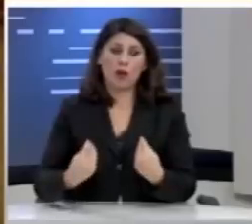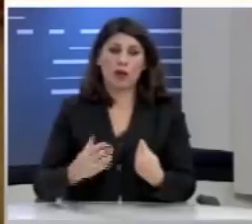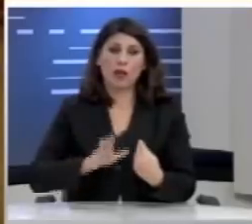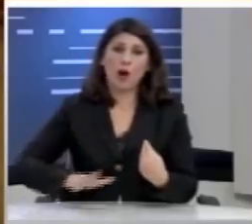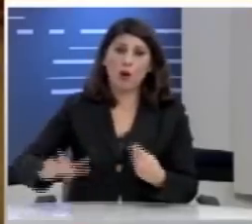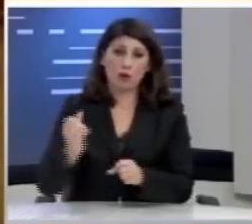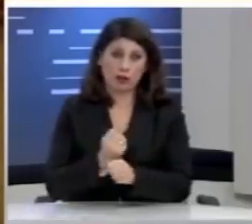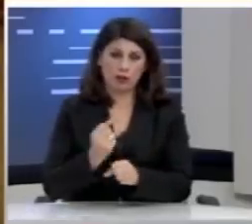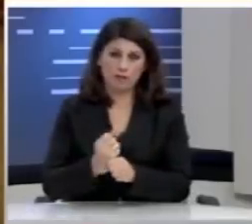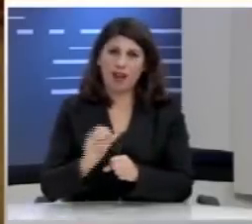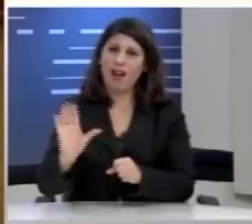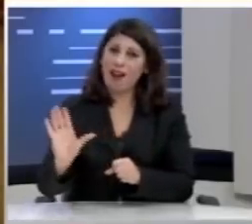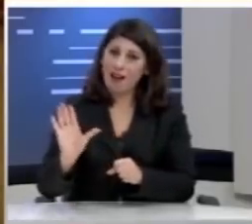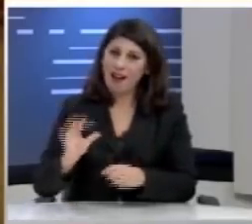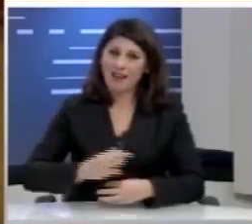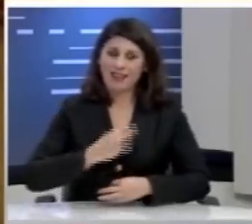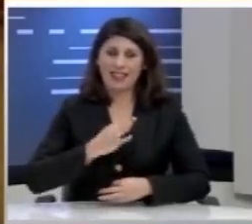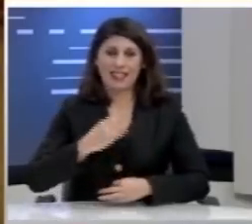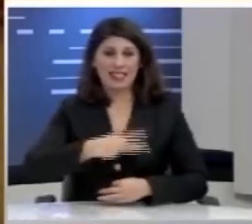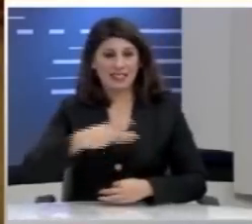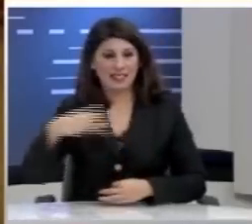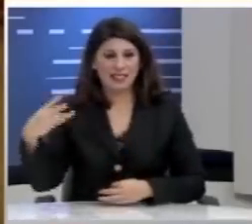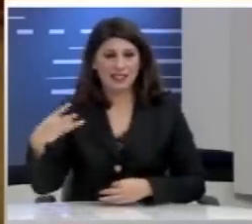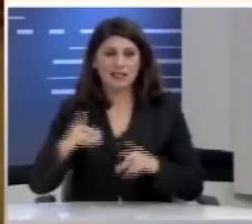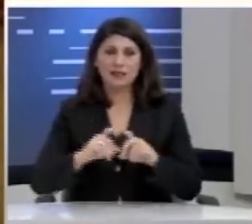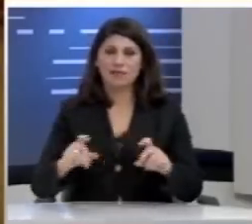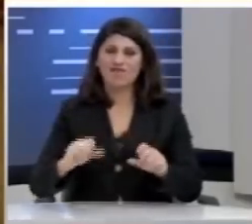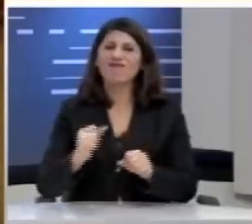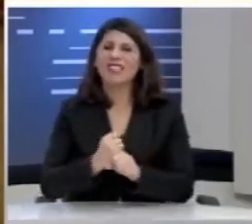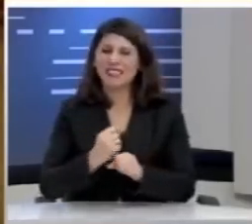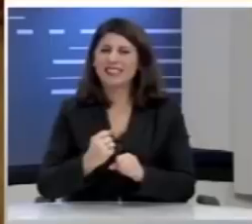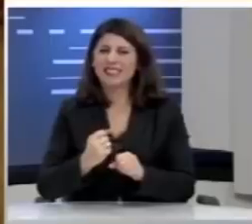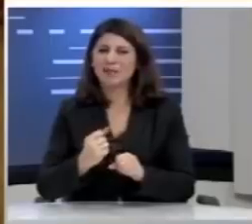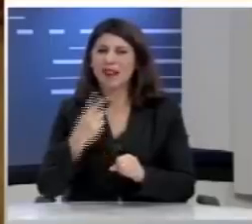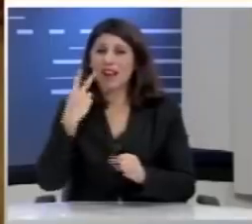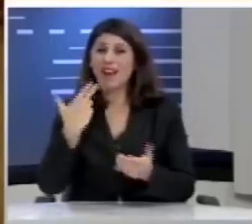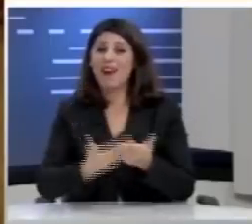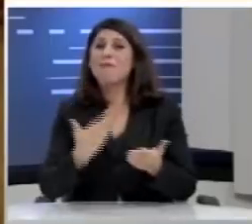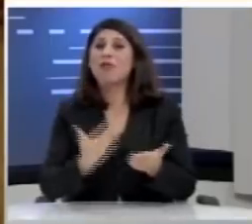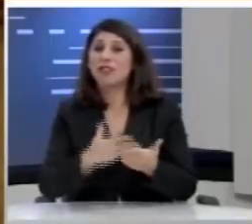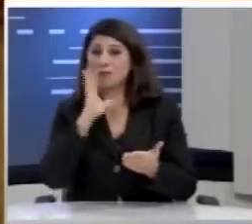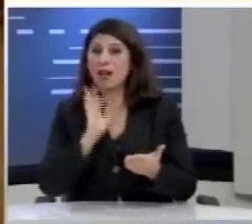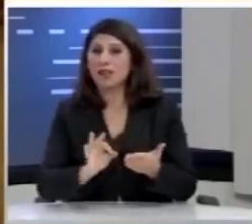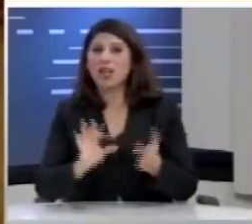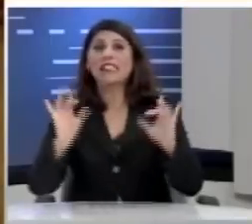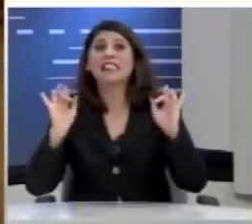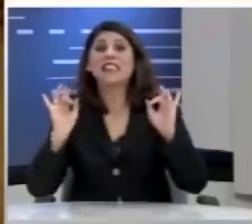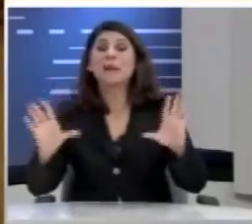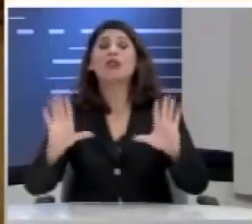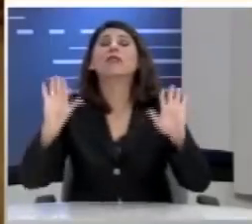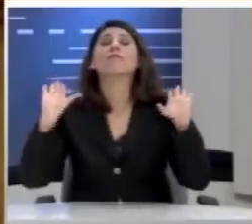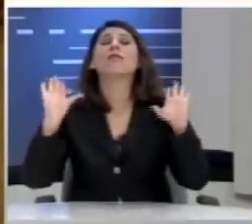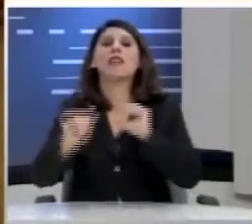εργαζόμενους. Αλλά κύριοι του ΣΥΡΙΖΑ, τα γεγονότα είναι πεισματάρικα. Τίποτα από όλα αυτά δεν πρόκειται να